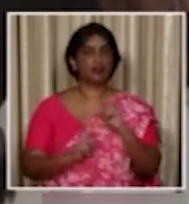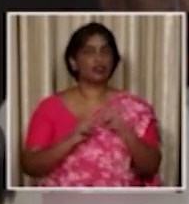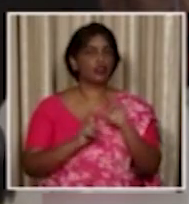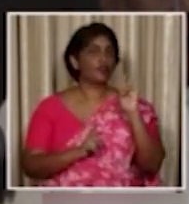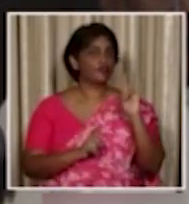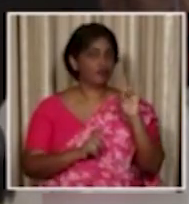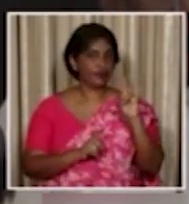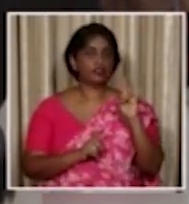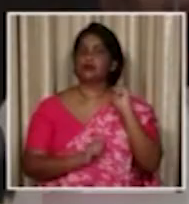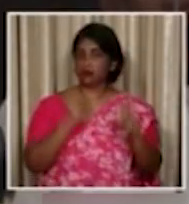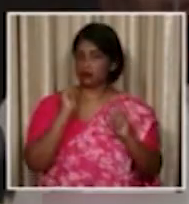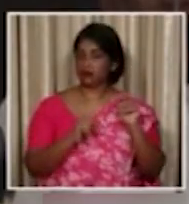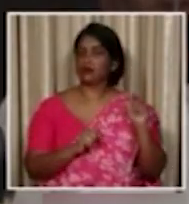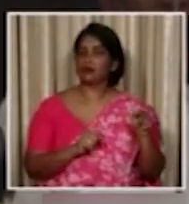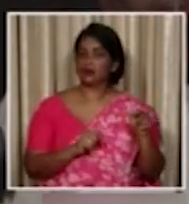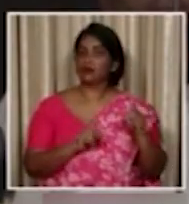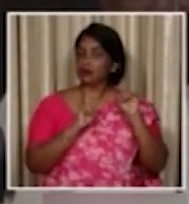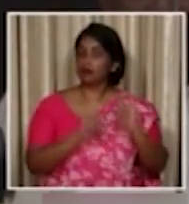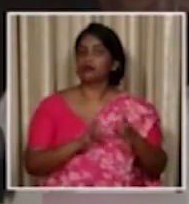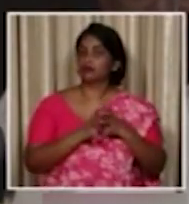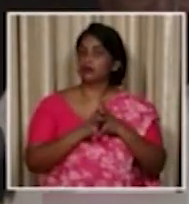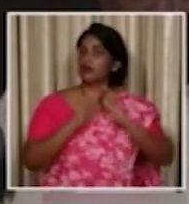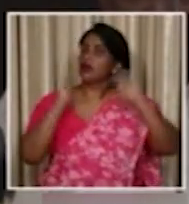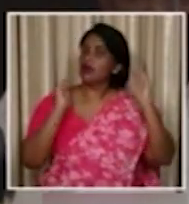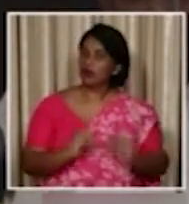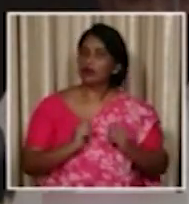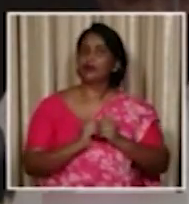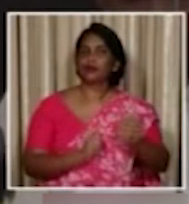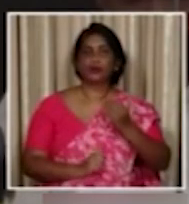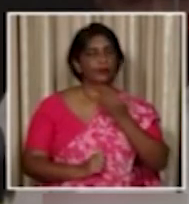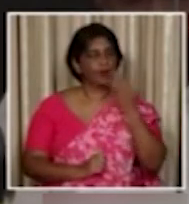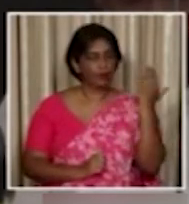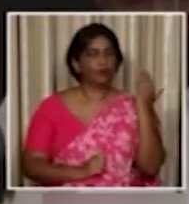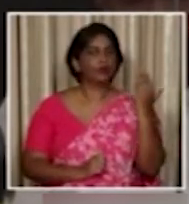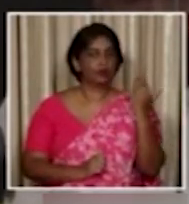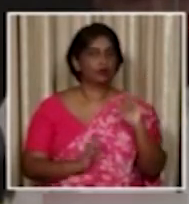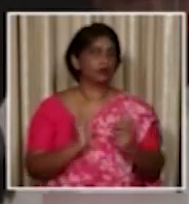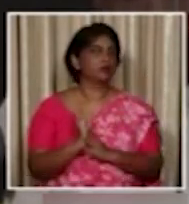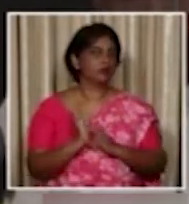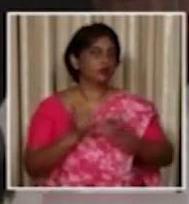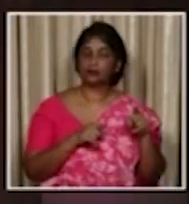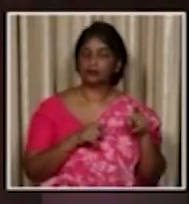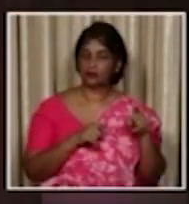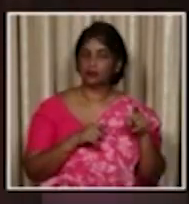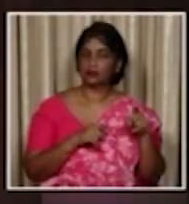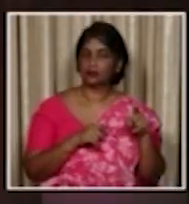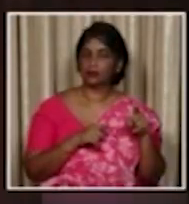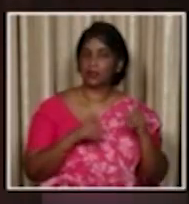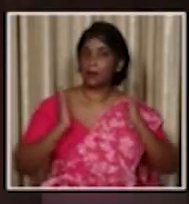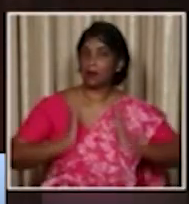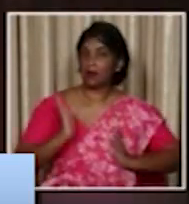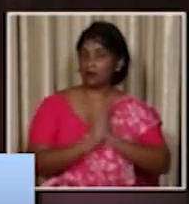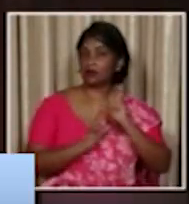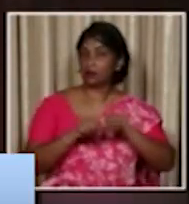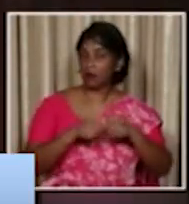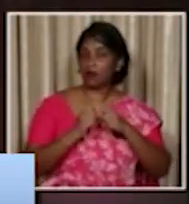25ක ප්‍රමාණයක් ගෙවන්න වෙනවා. ඒක ඊට වඩා අඩු කරගන්න තිබුණා කියන එක තමයි කාර්ක සභාවේ මතය වුණේ. මානව හිමිකම්